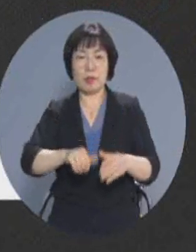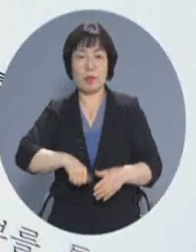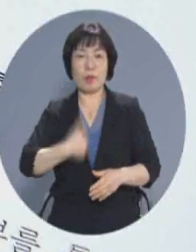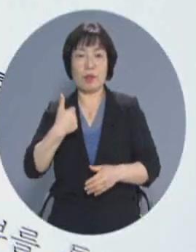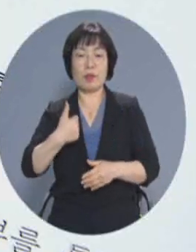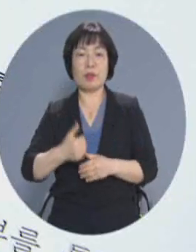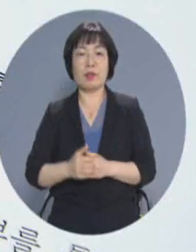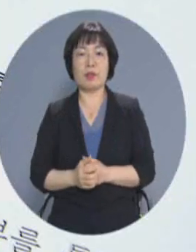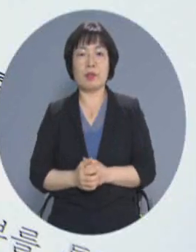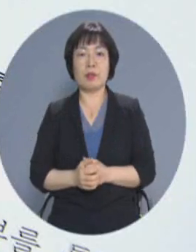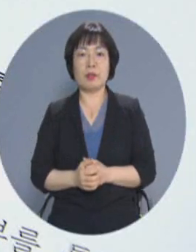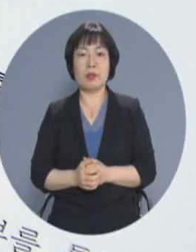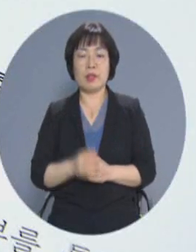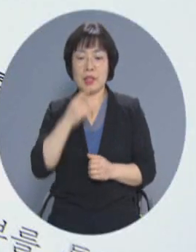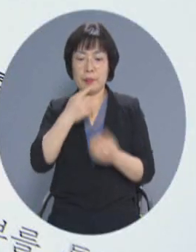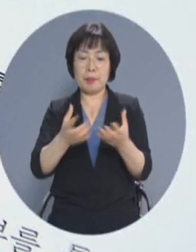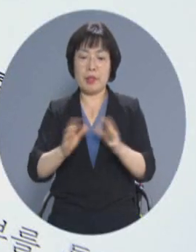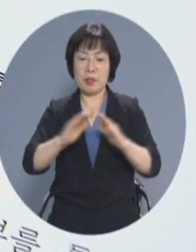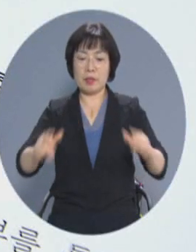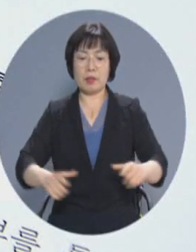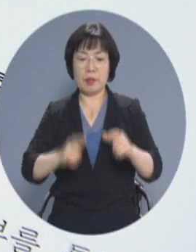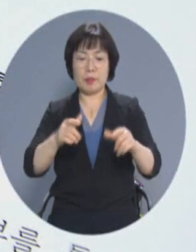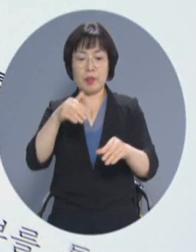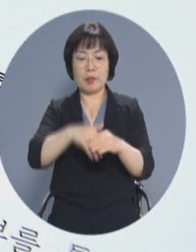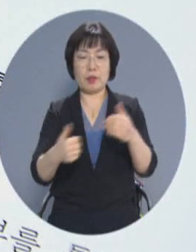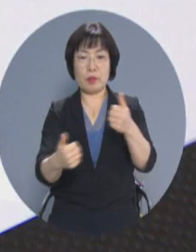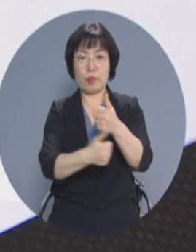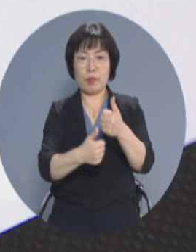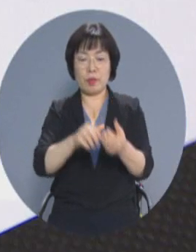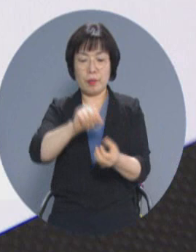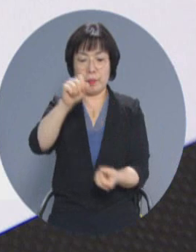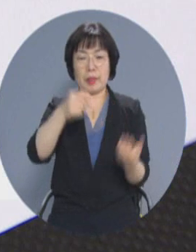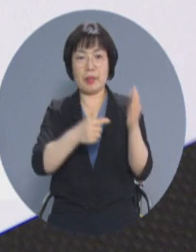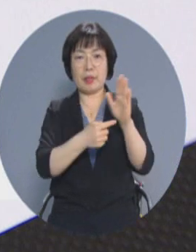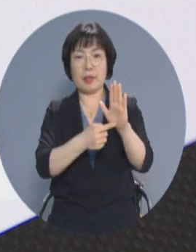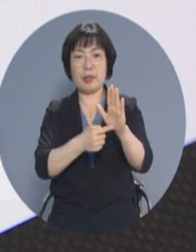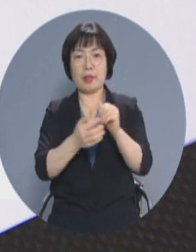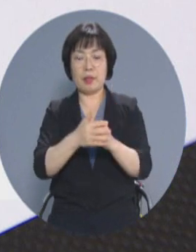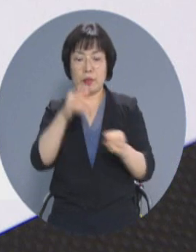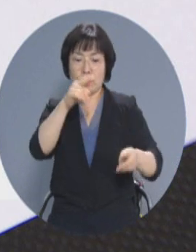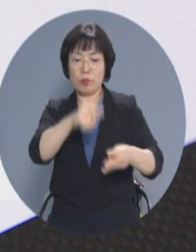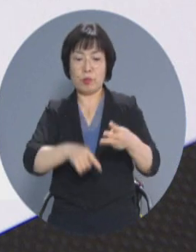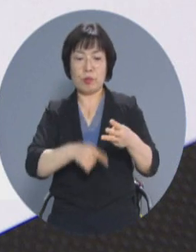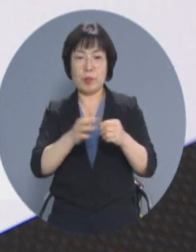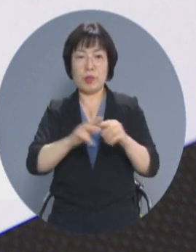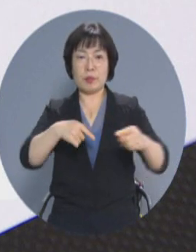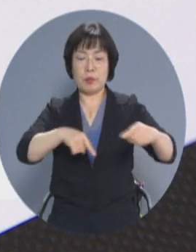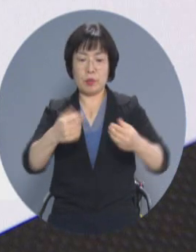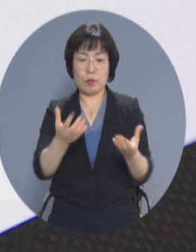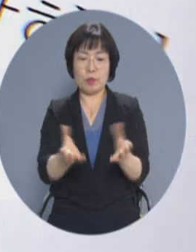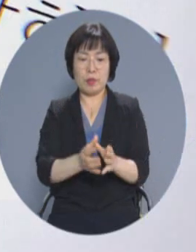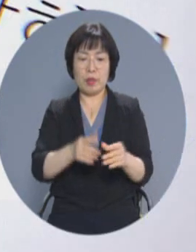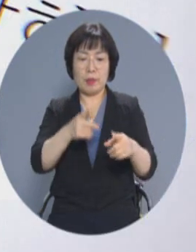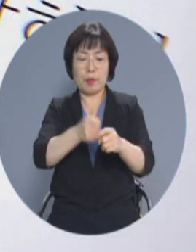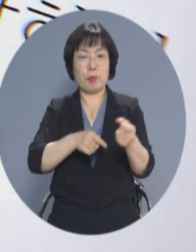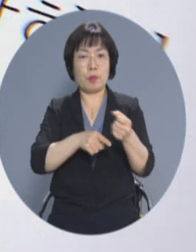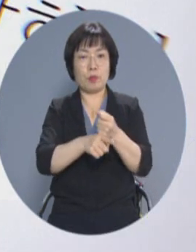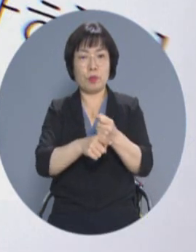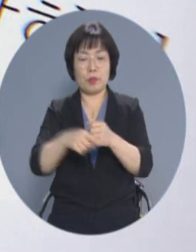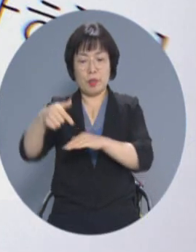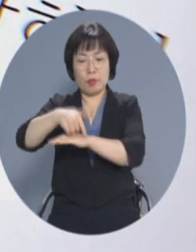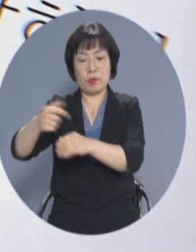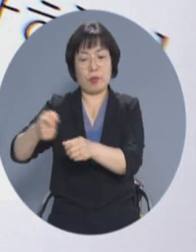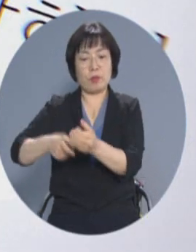반발했습니다. 민주당 전남도당 선대위는 오늘 성명을 통해 윤 후보가 현 정권에 대한 보복수사,